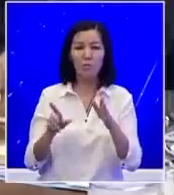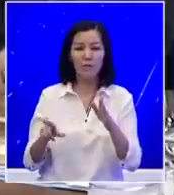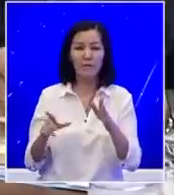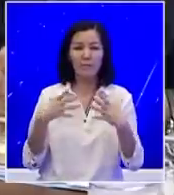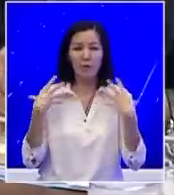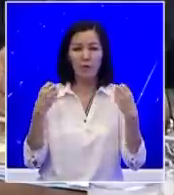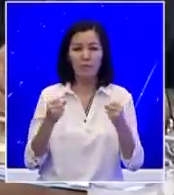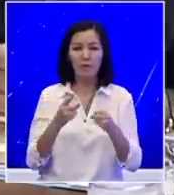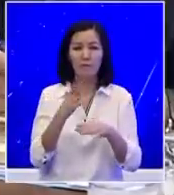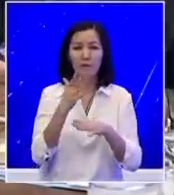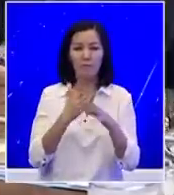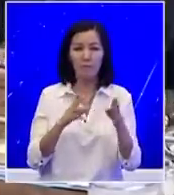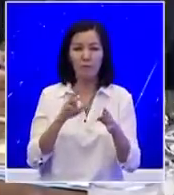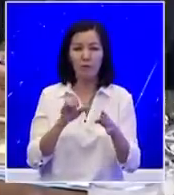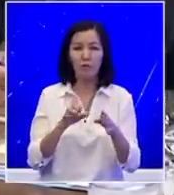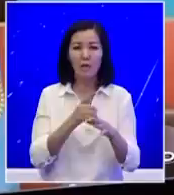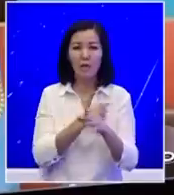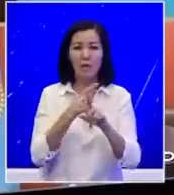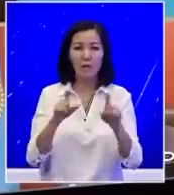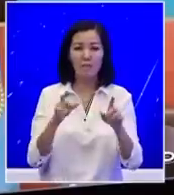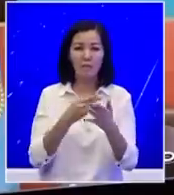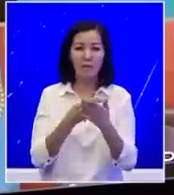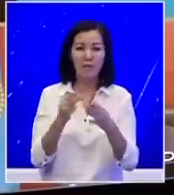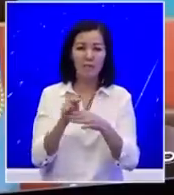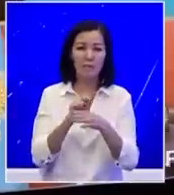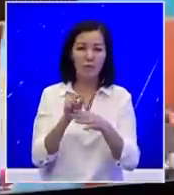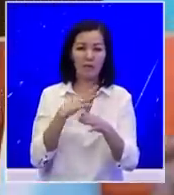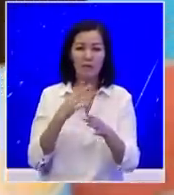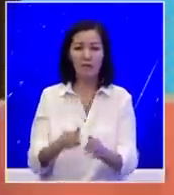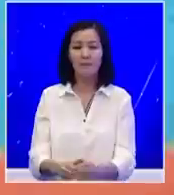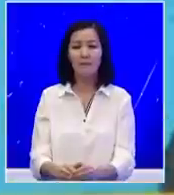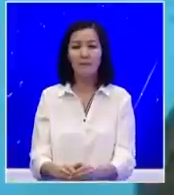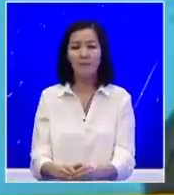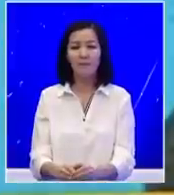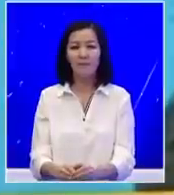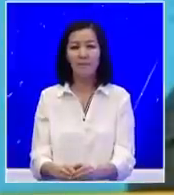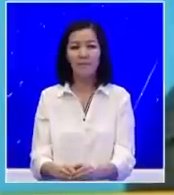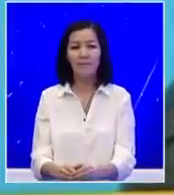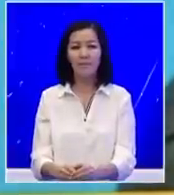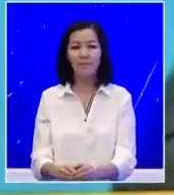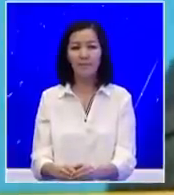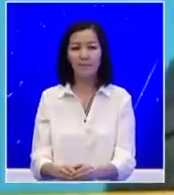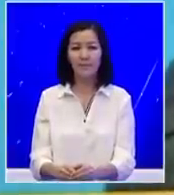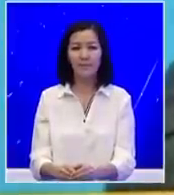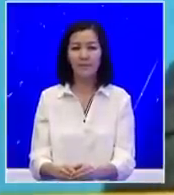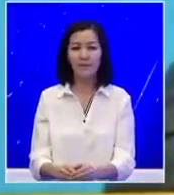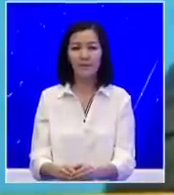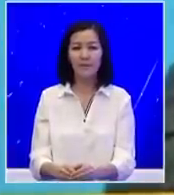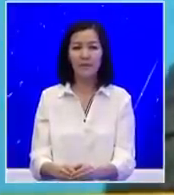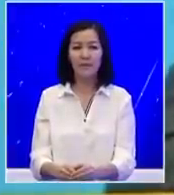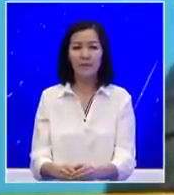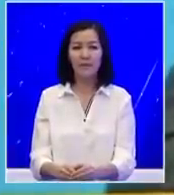шықты. 1500-нан астамы стационарда жатыр. Ситуация, Жанна Мандач, как вы считаете, по мнению